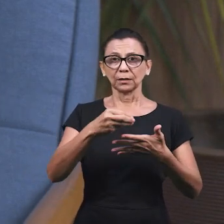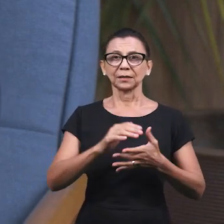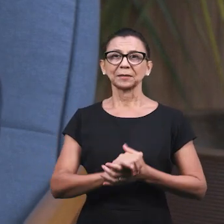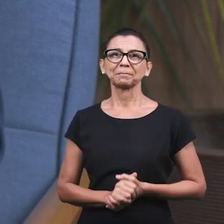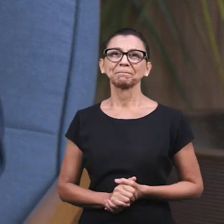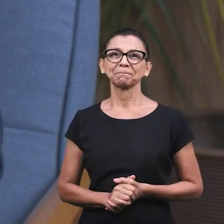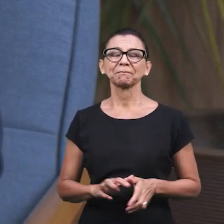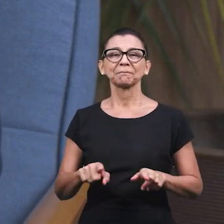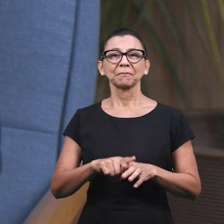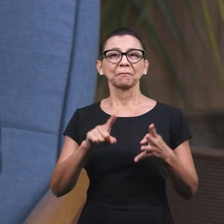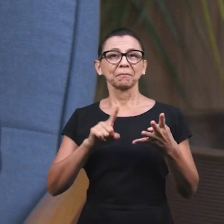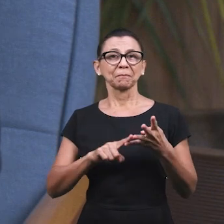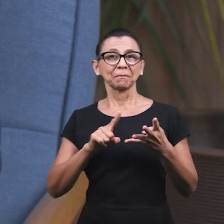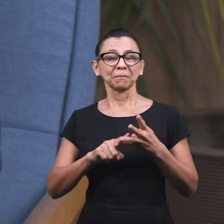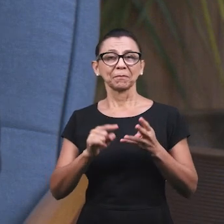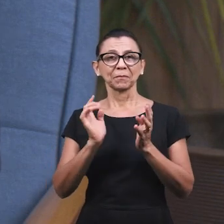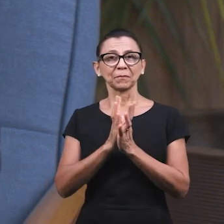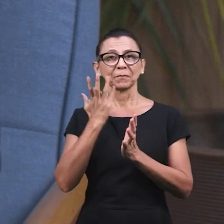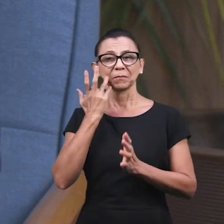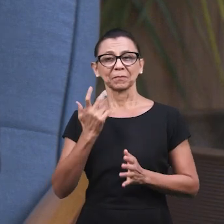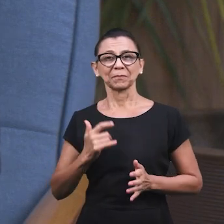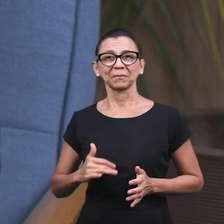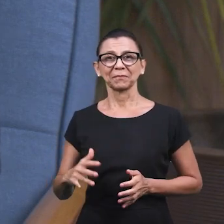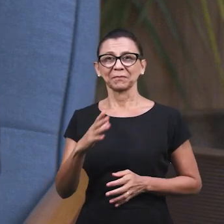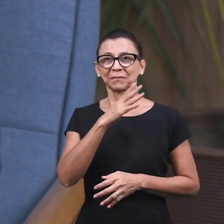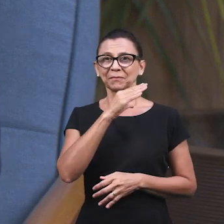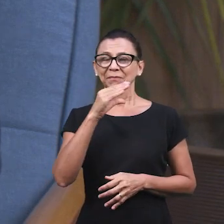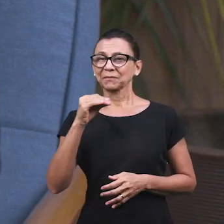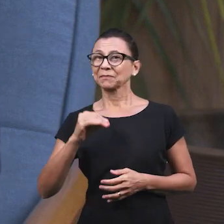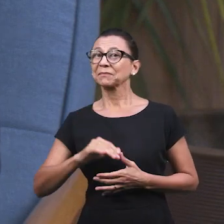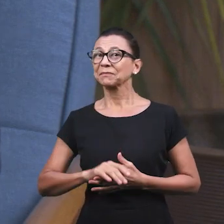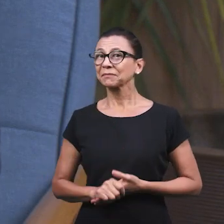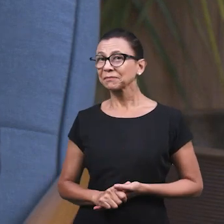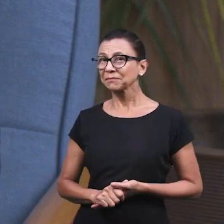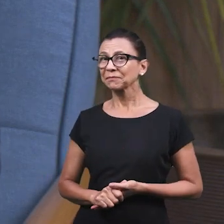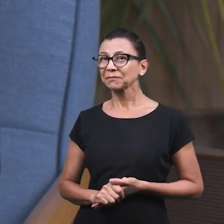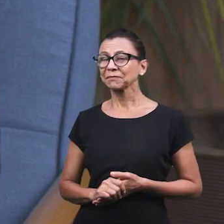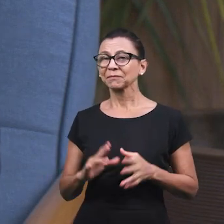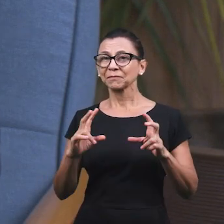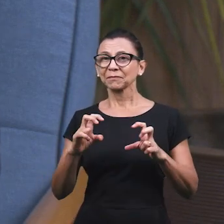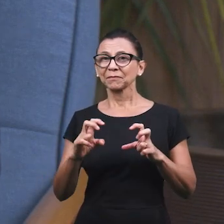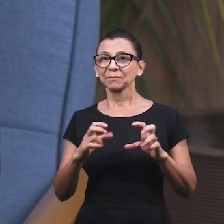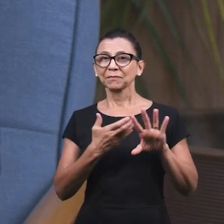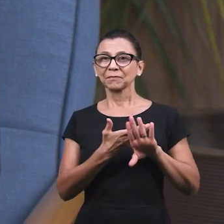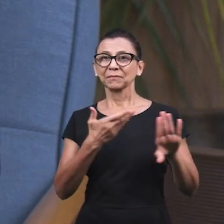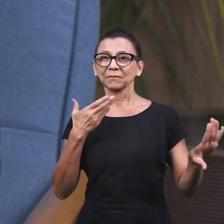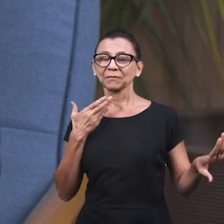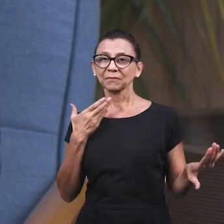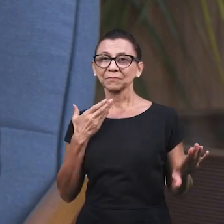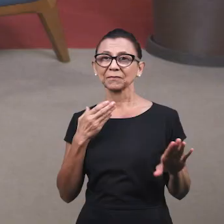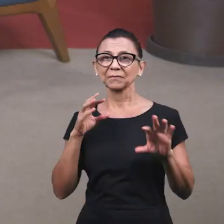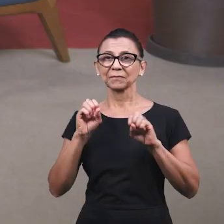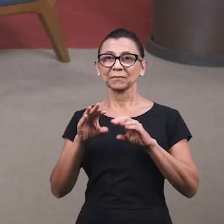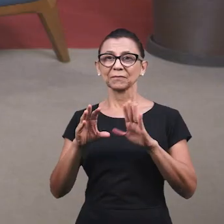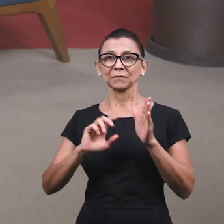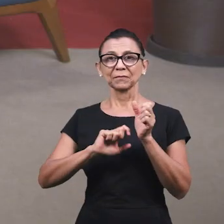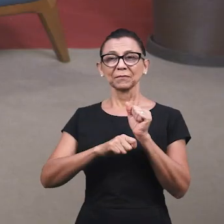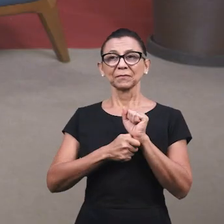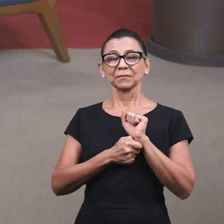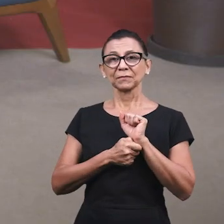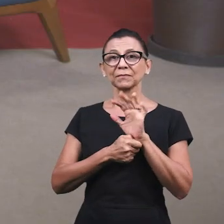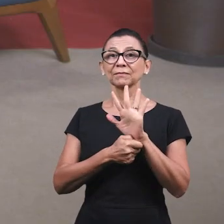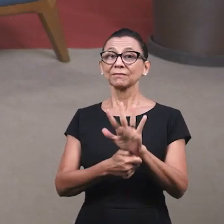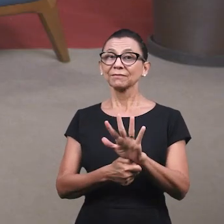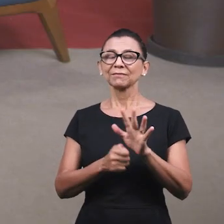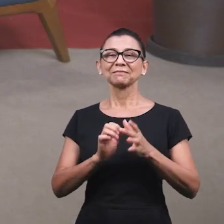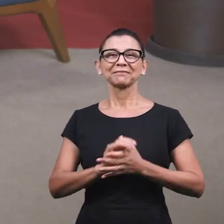Et dans l'étude intermédiaire et adolescent, la professeure Paula Dalla va parler sur le mystère